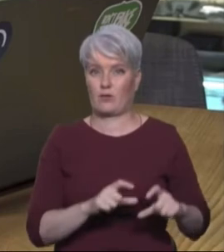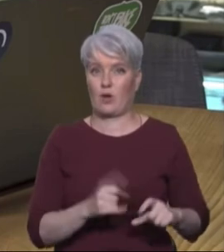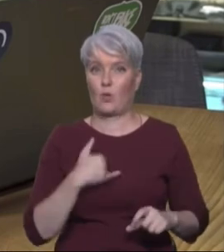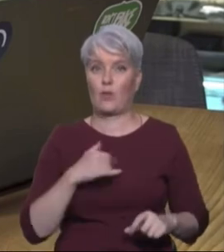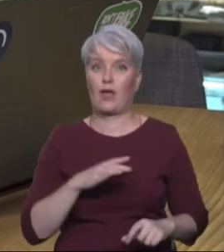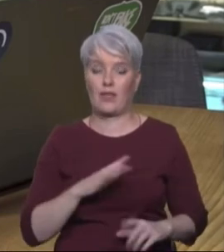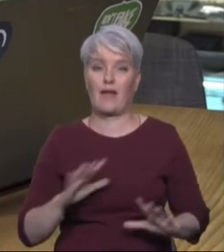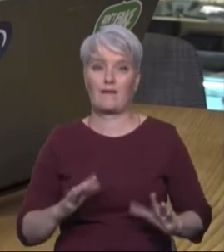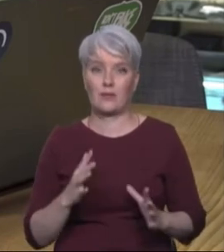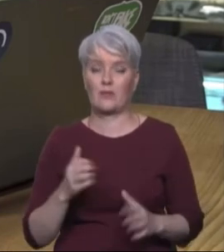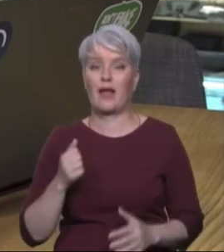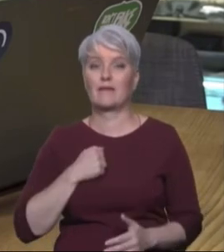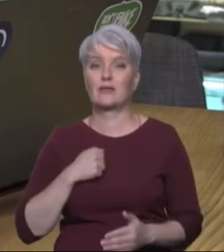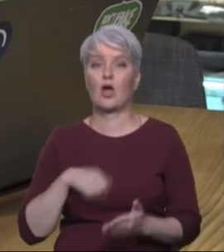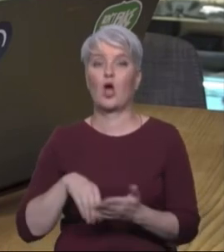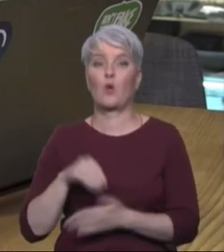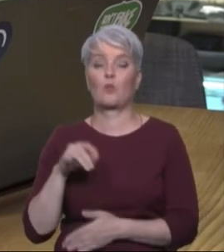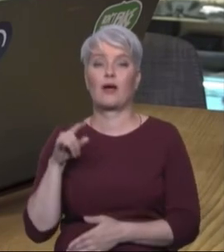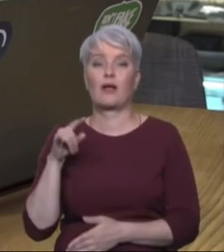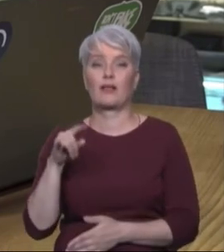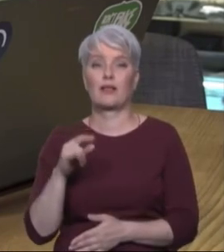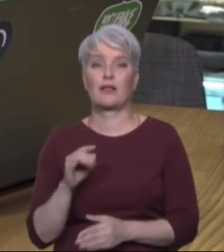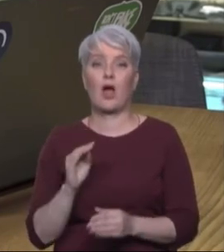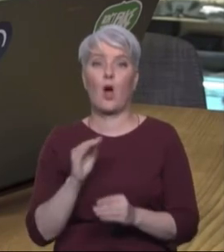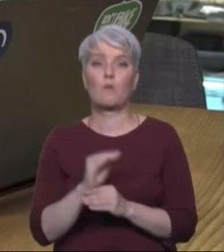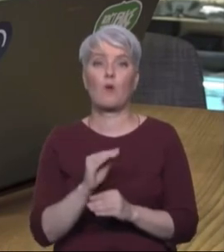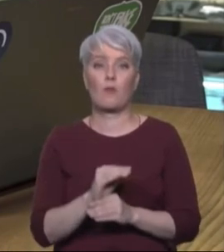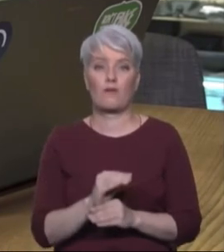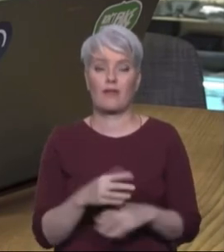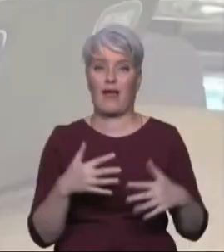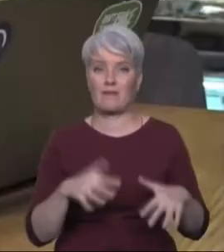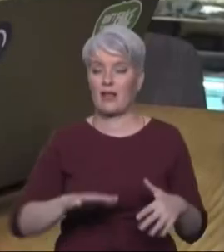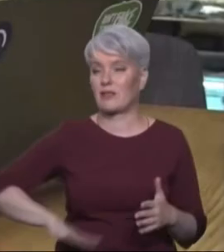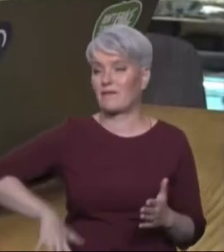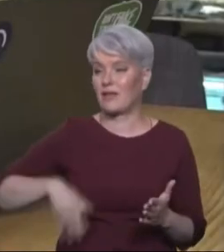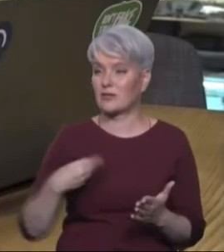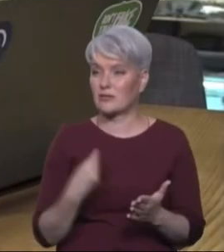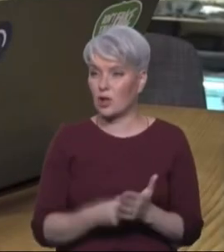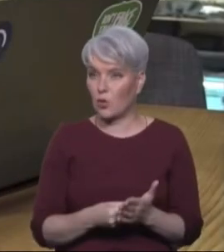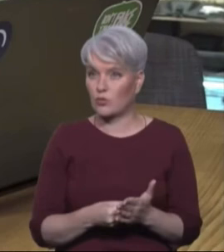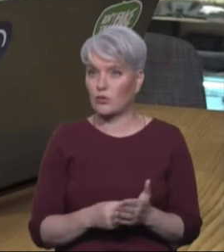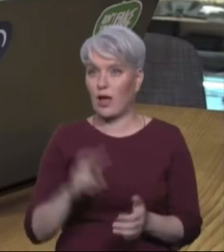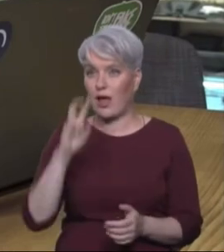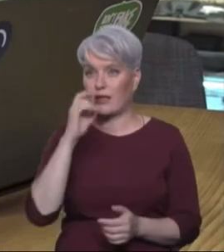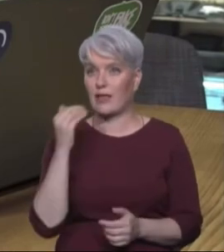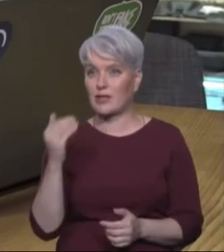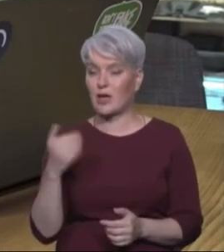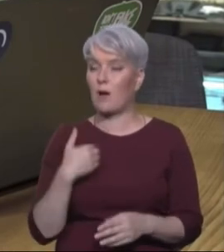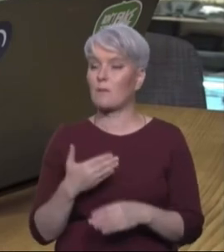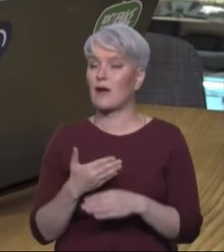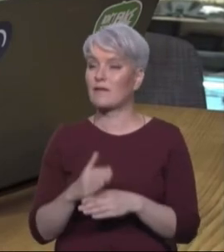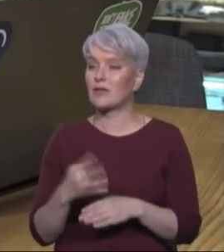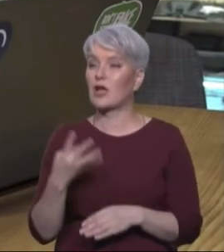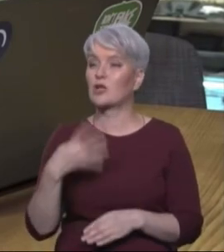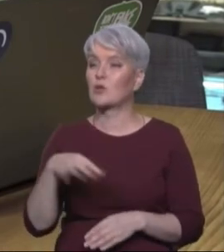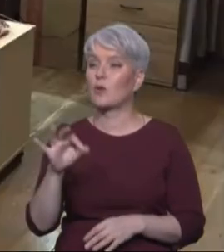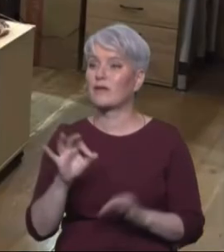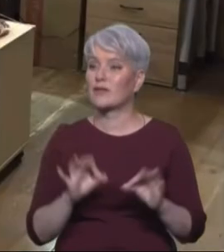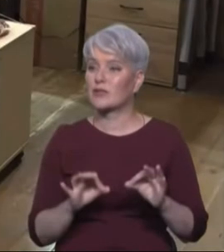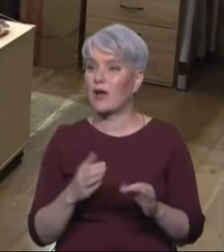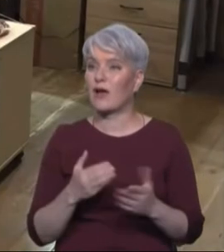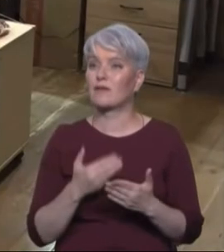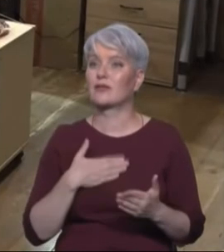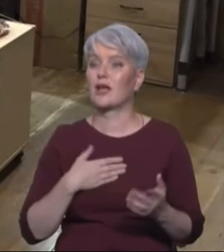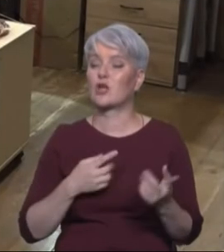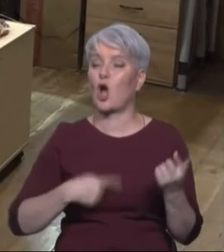військові купляють літаки для поповнення втрат за власний кошт державі ми виділили 40% від нашого